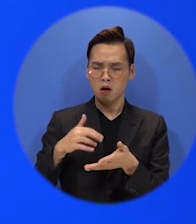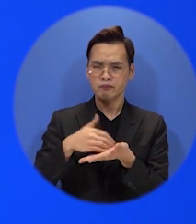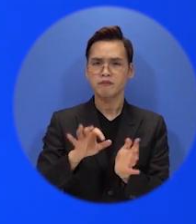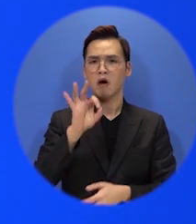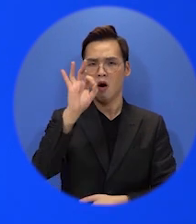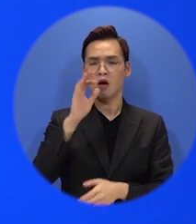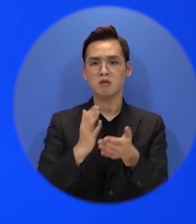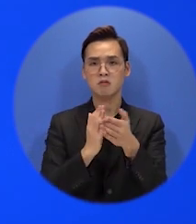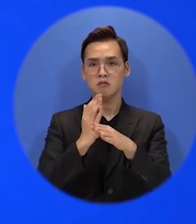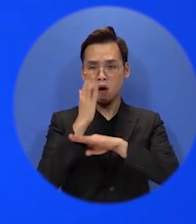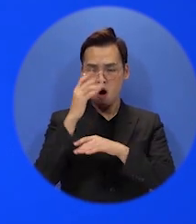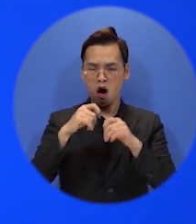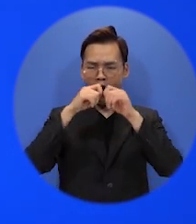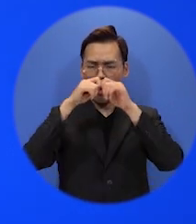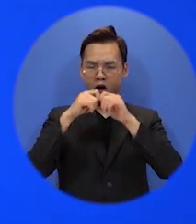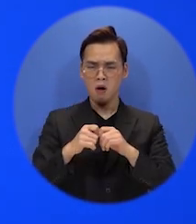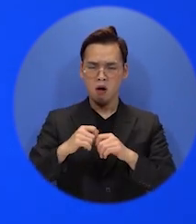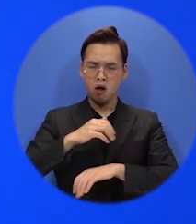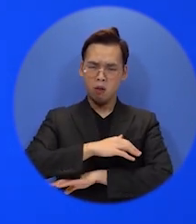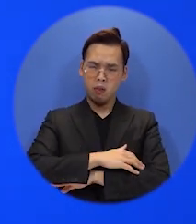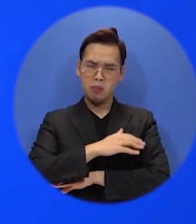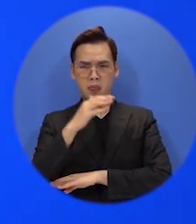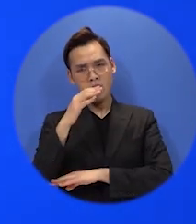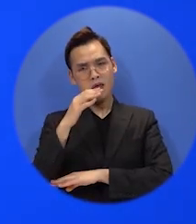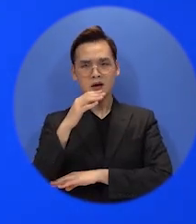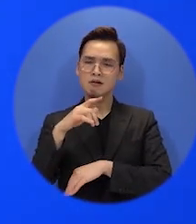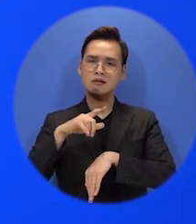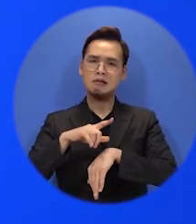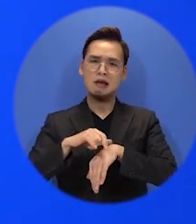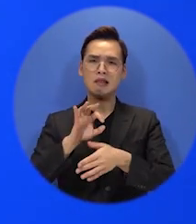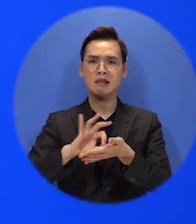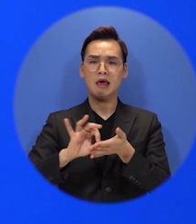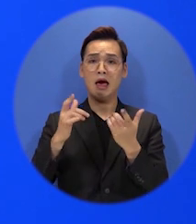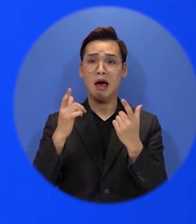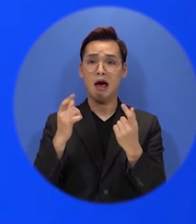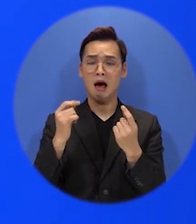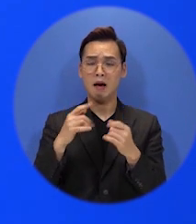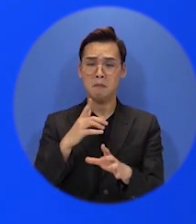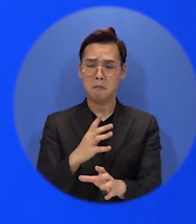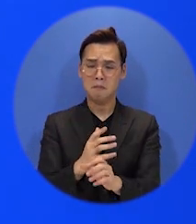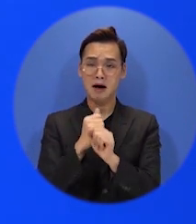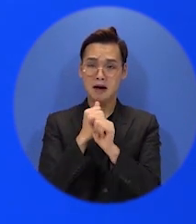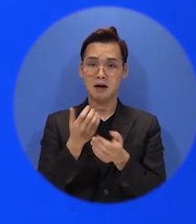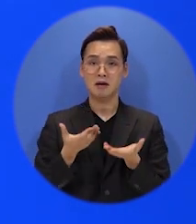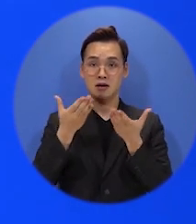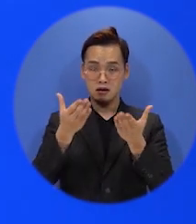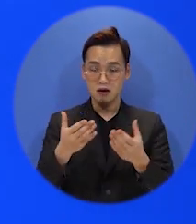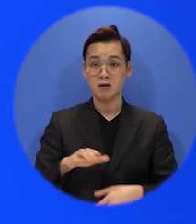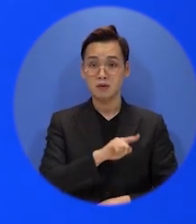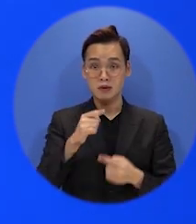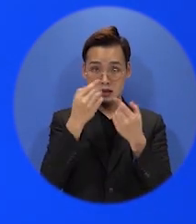정도가 되는데 이 사업에 대해서 구체적으로 막 설명드리는 건 지금에서는 의미가 없을 것 같고요. 간단히 요약해서 말씀드릴게요.